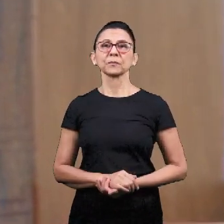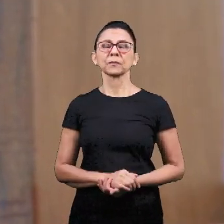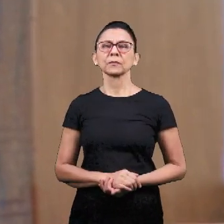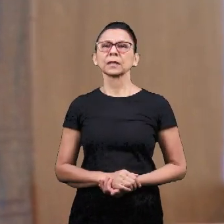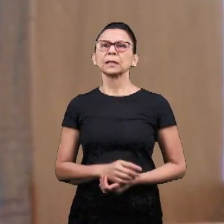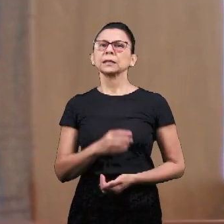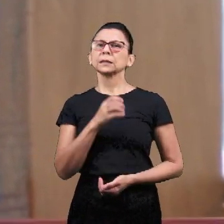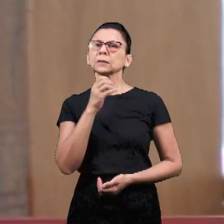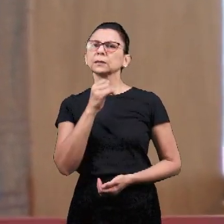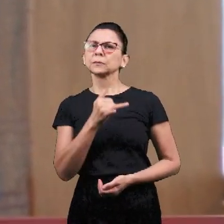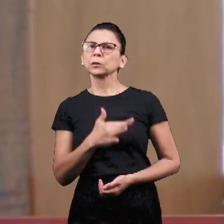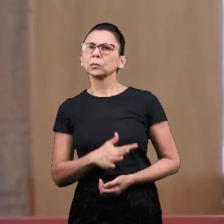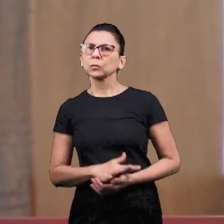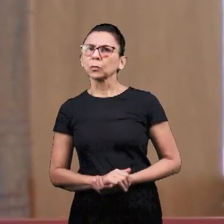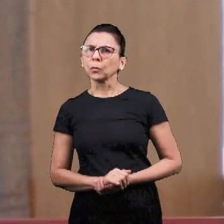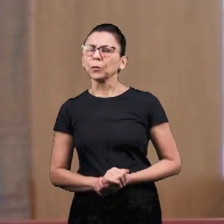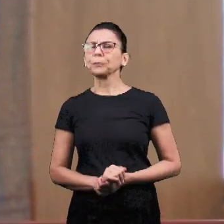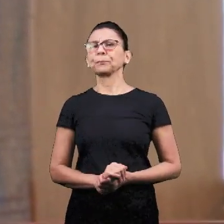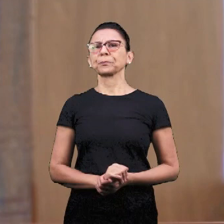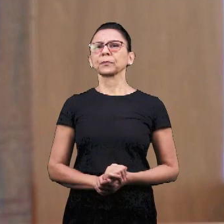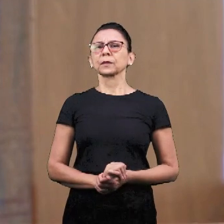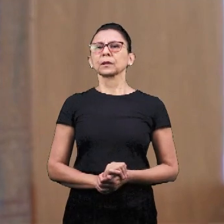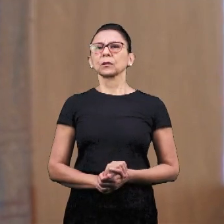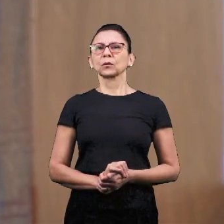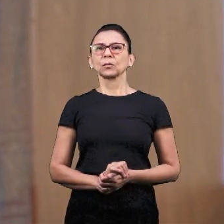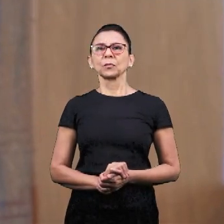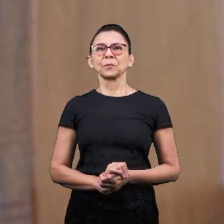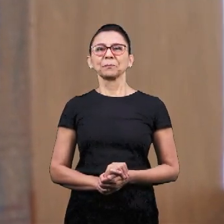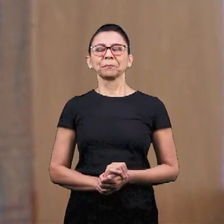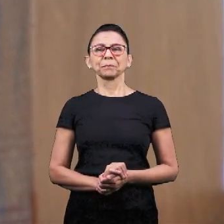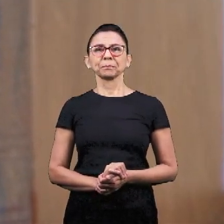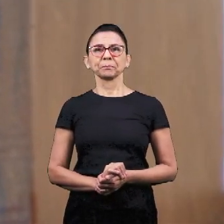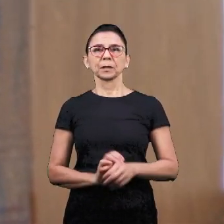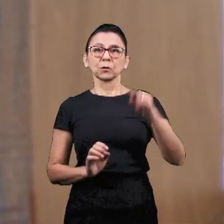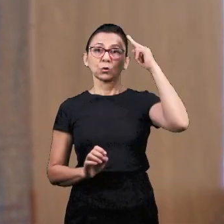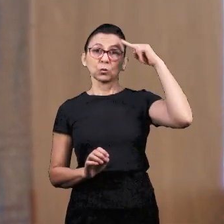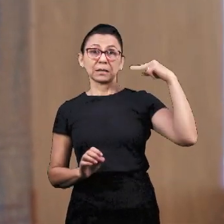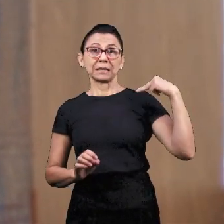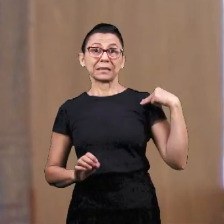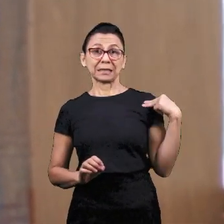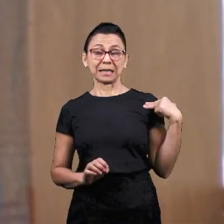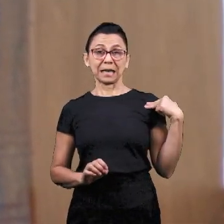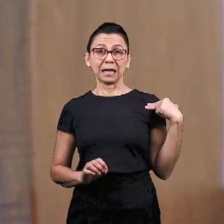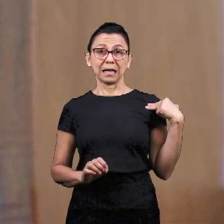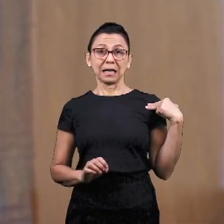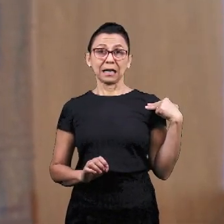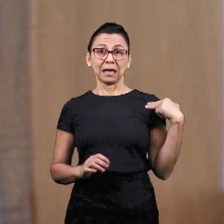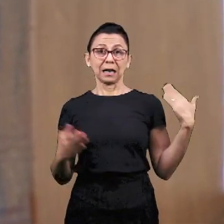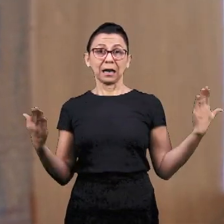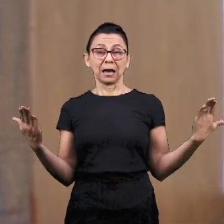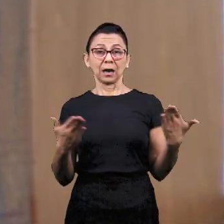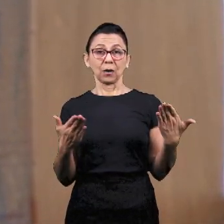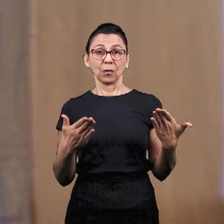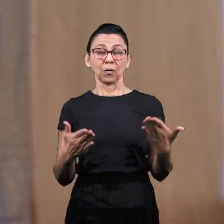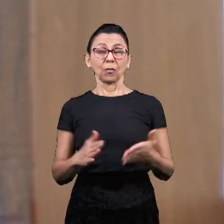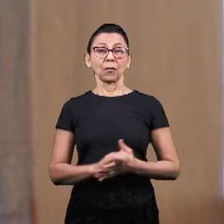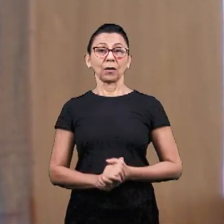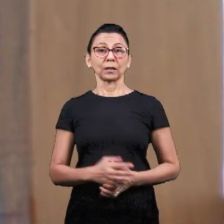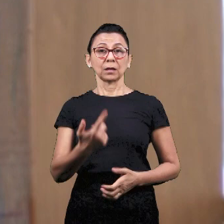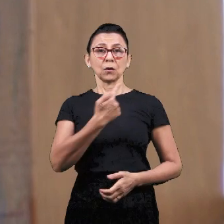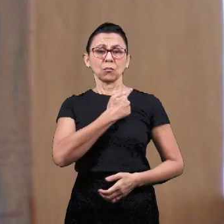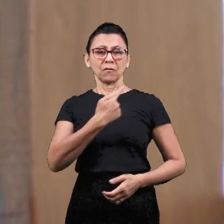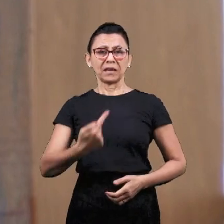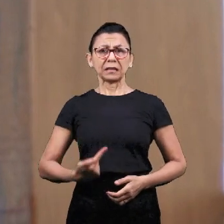été élevé gouverneur d'Égypte, il a eu de la famine dans toute la terre. Et ses frères sont venus en Égypte pour acheter du pain. Ils ne savaient pas qui était